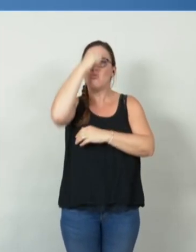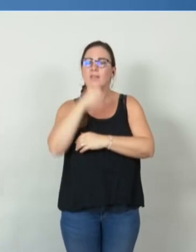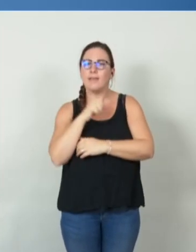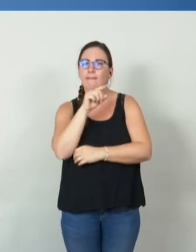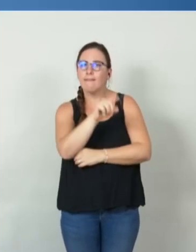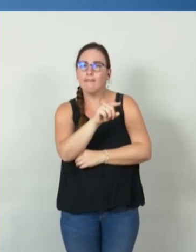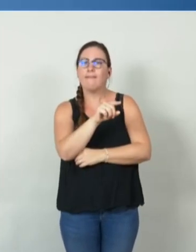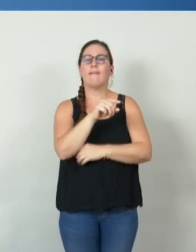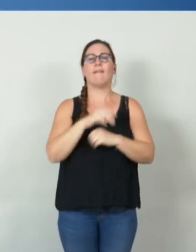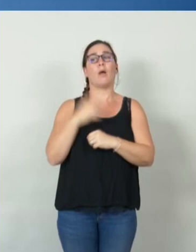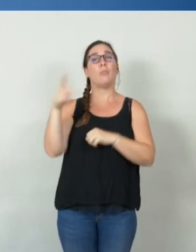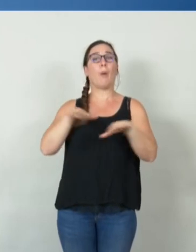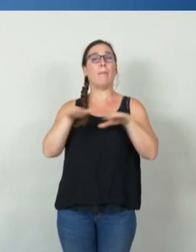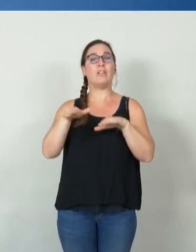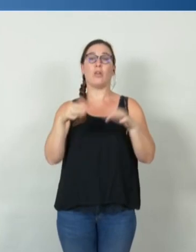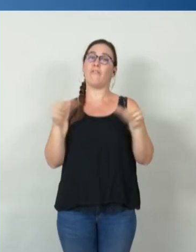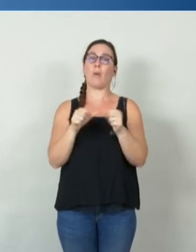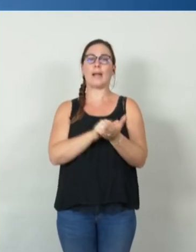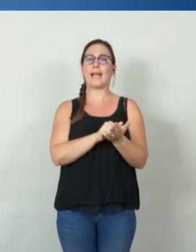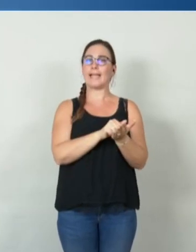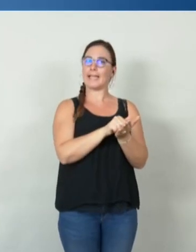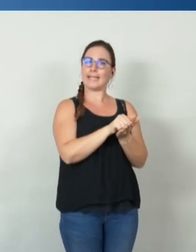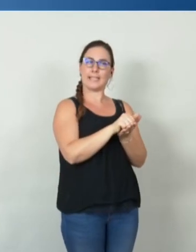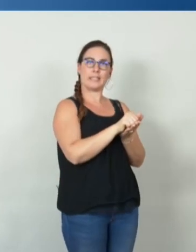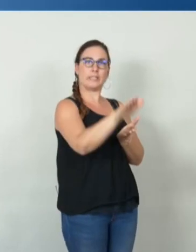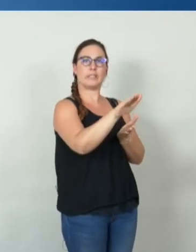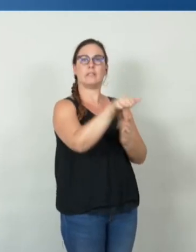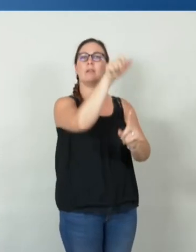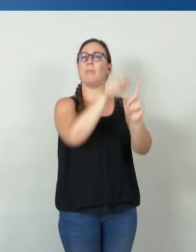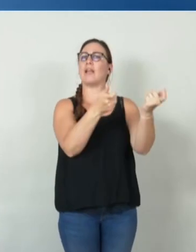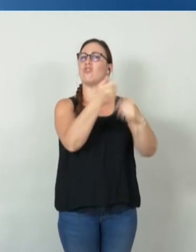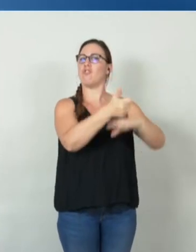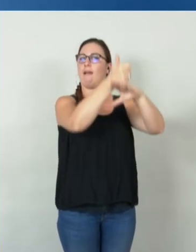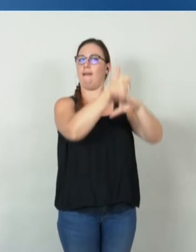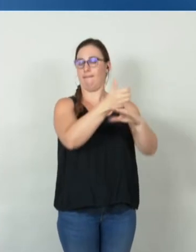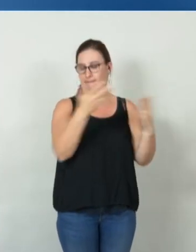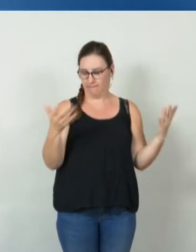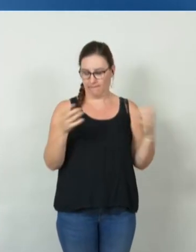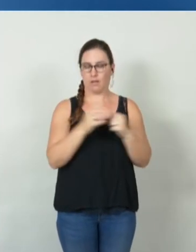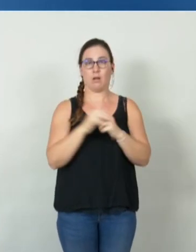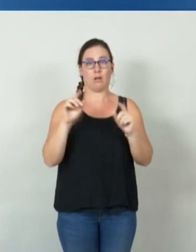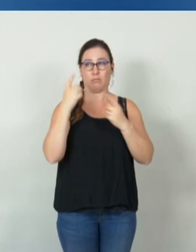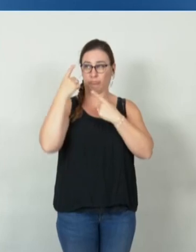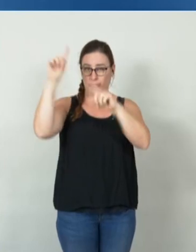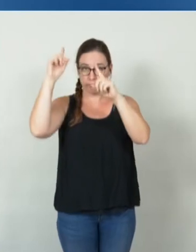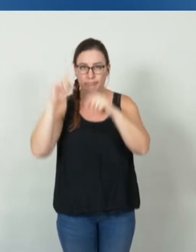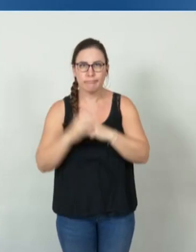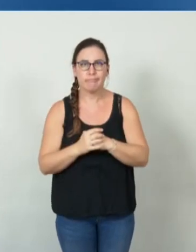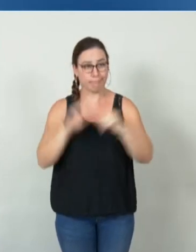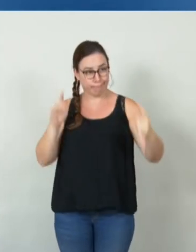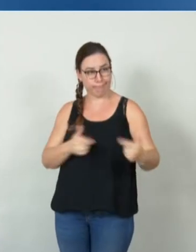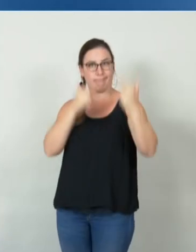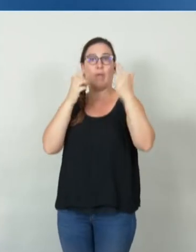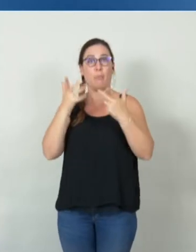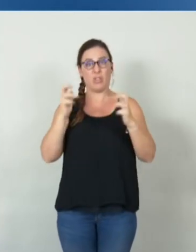avec votre méthode d'exclure le gérant précédent contentieux éventuellement coup de